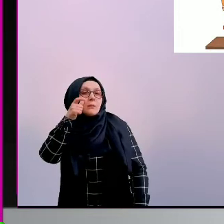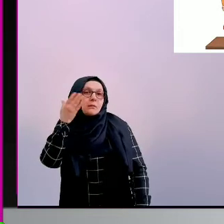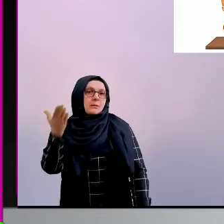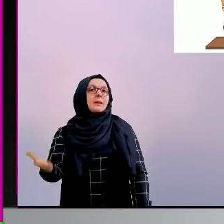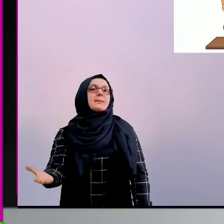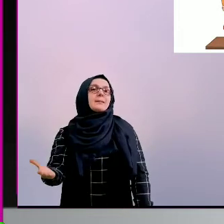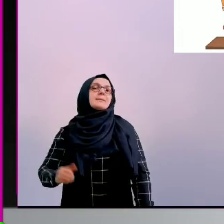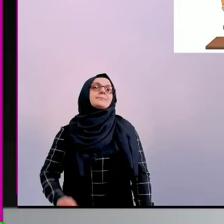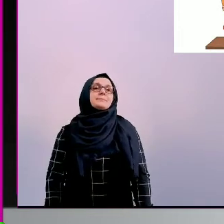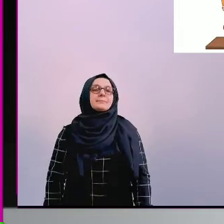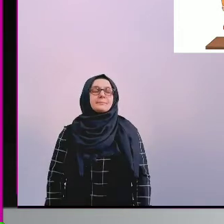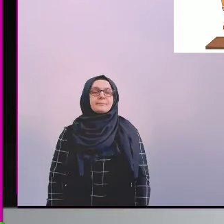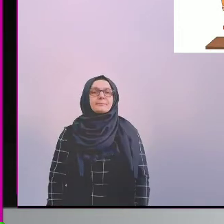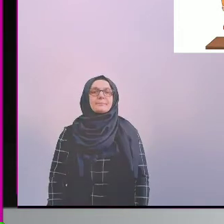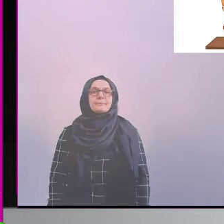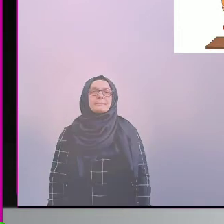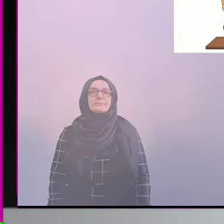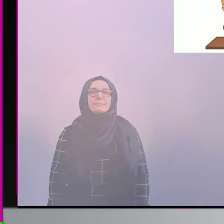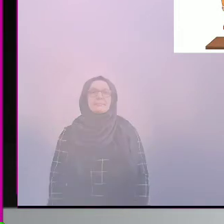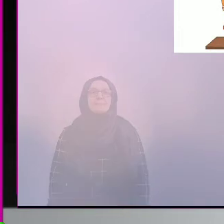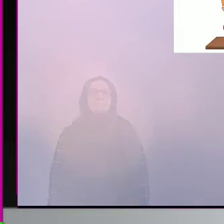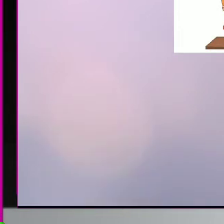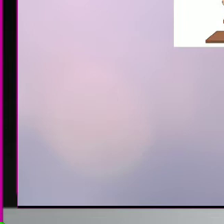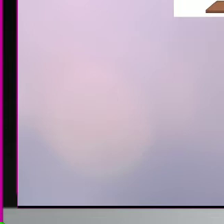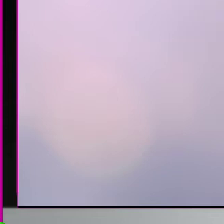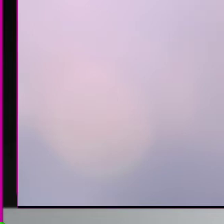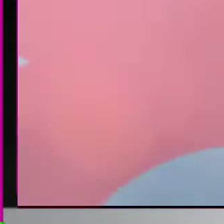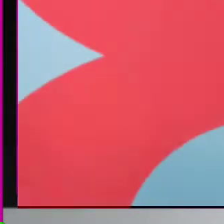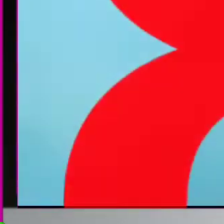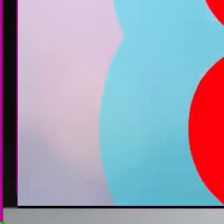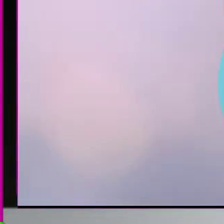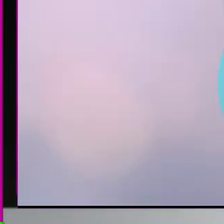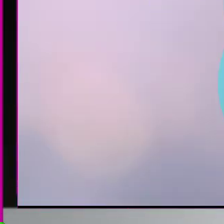oyun ya da uyku saatlerinin değişmemesine özen gösterin.